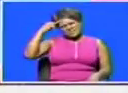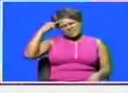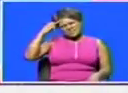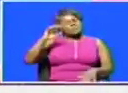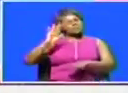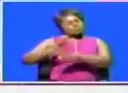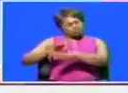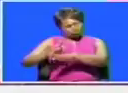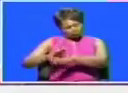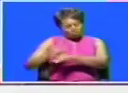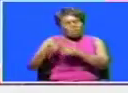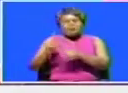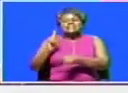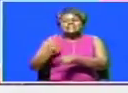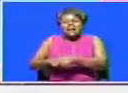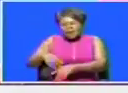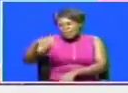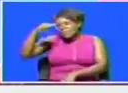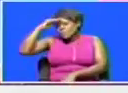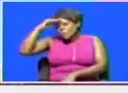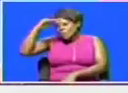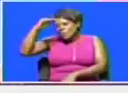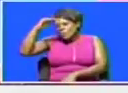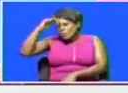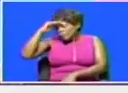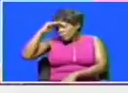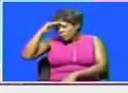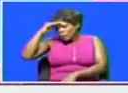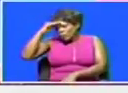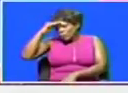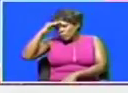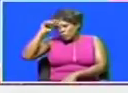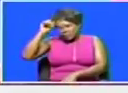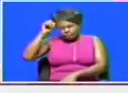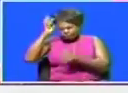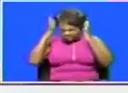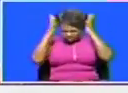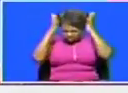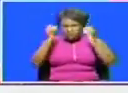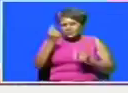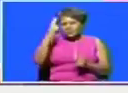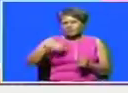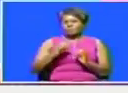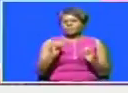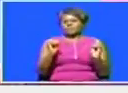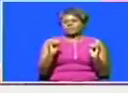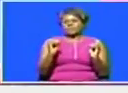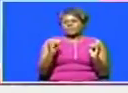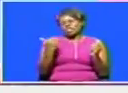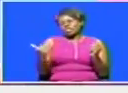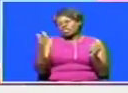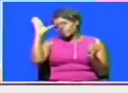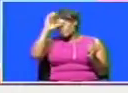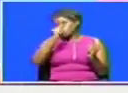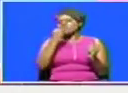timamu. Lakini ikifika upande wa pombe wanakuwa kama watu ambao hawaeleweki. Familia zao, watoto wanakosa chakula na